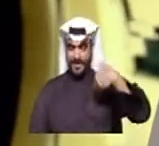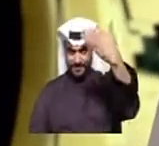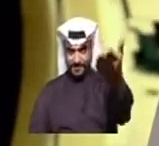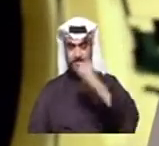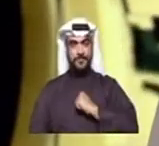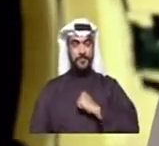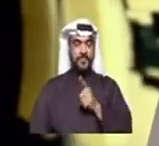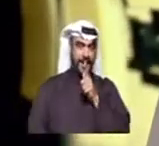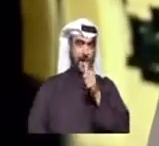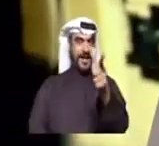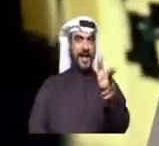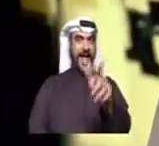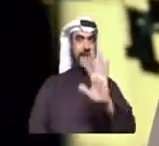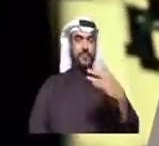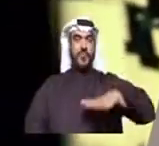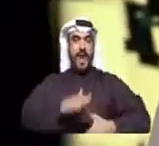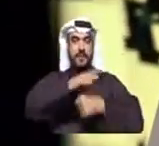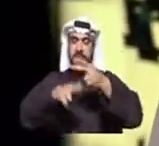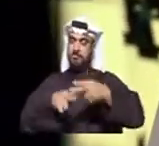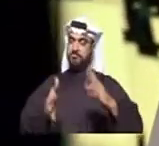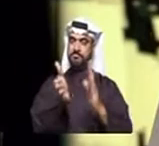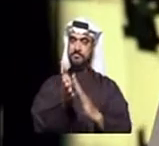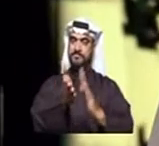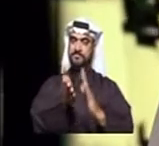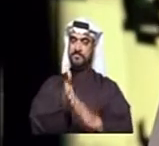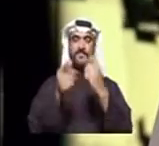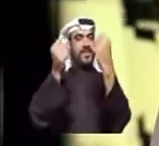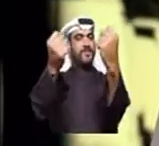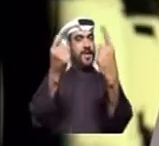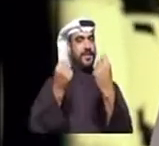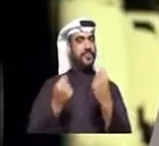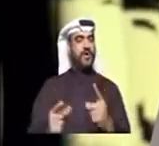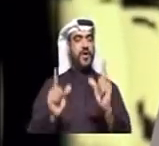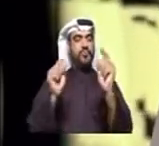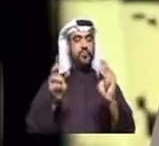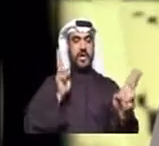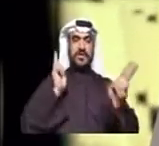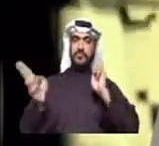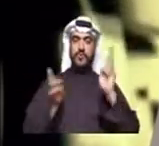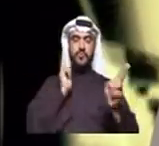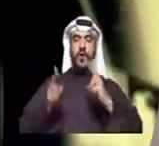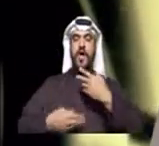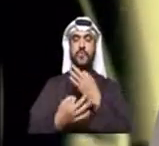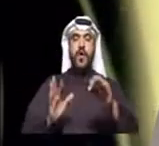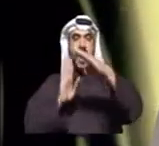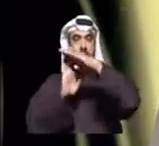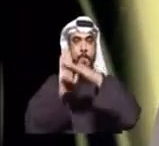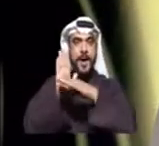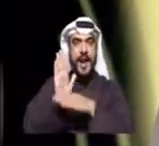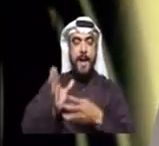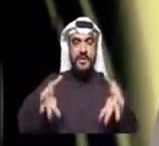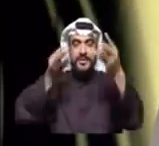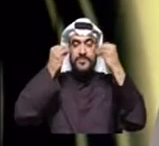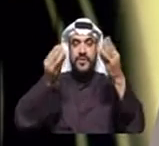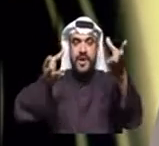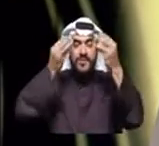وقد أشاد سموه ورعاه الله بجهود القائمين على مركز الجواد العربي بإقامة المهرجانات العالمية والبرامج الثقافية